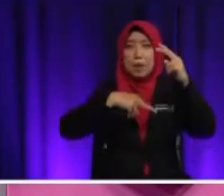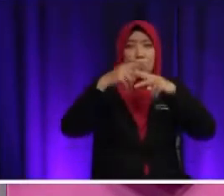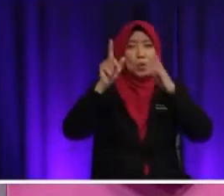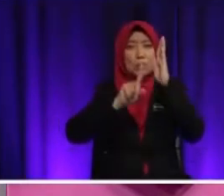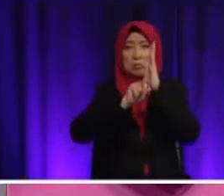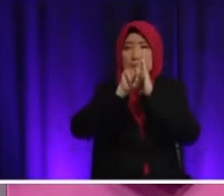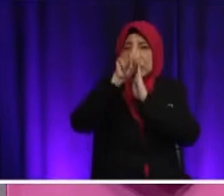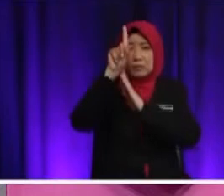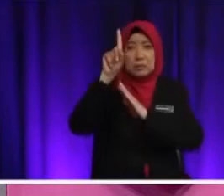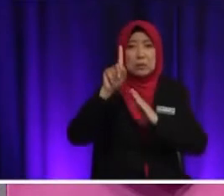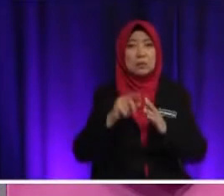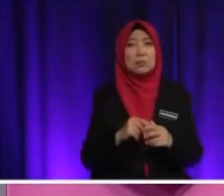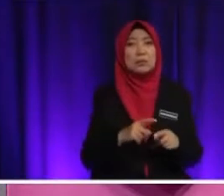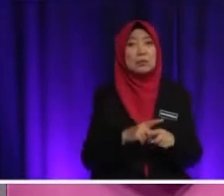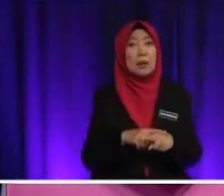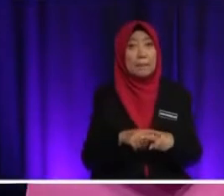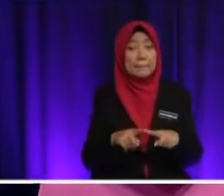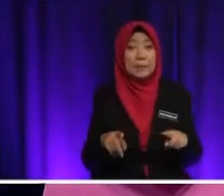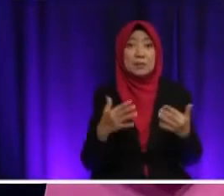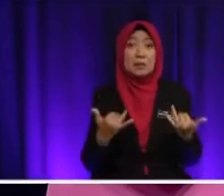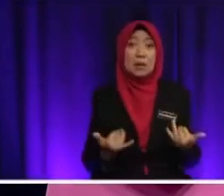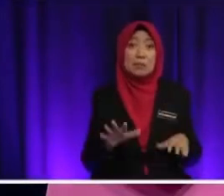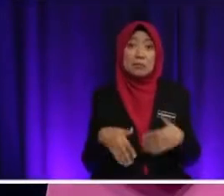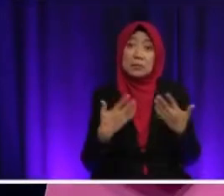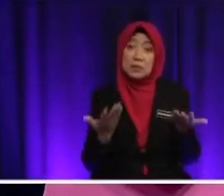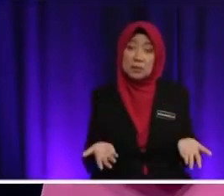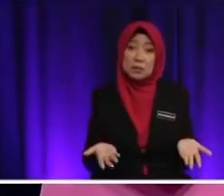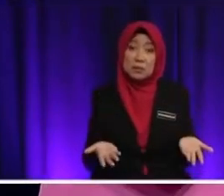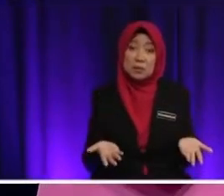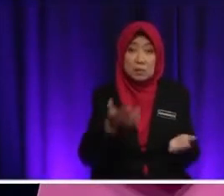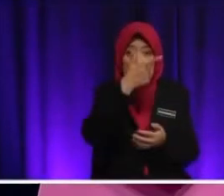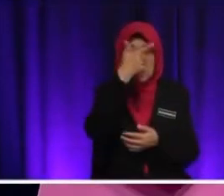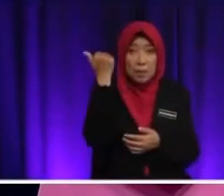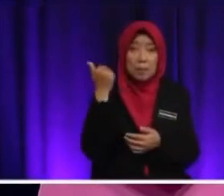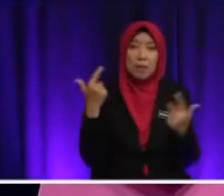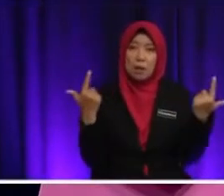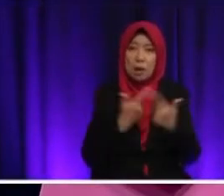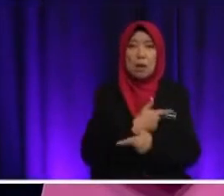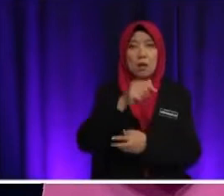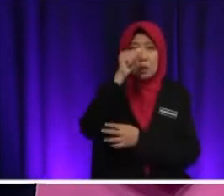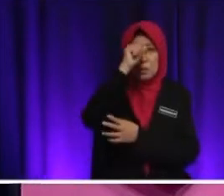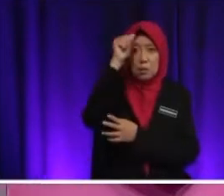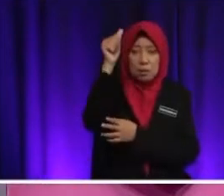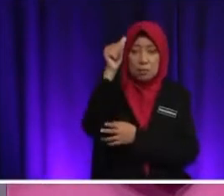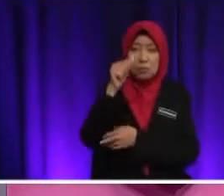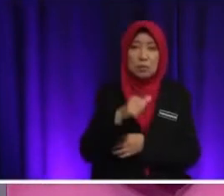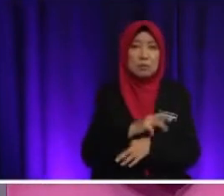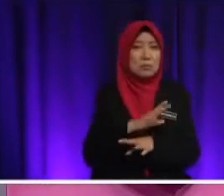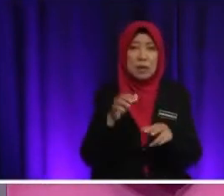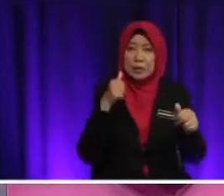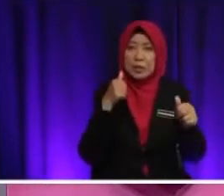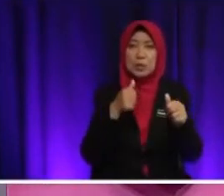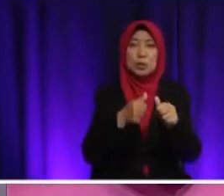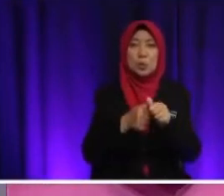gunung dan sebagainya kita tak boleh buat hari ini. Tapi kita tengok apa akibatnya. Ya. Yeah. Kerana engkar dengan Allah Subhanahu Wa Taala, engkar kepada Nabi